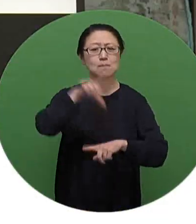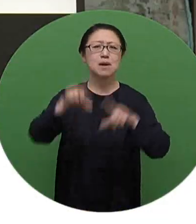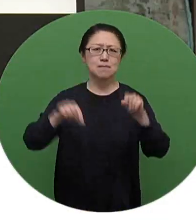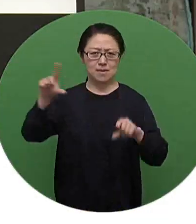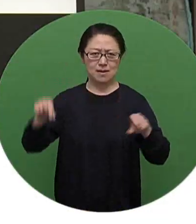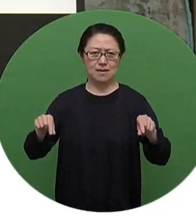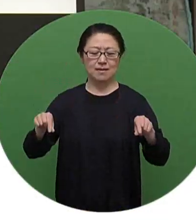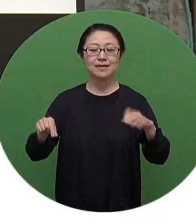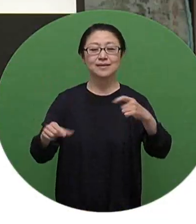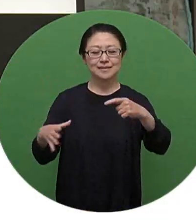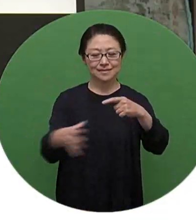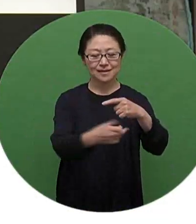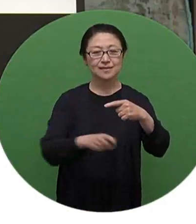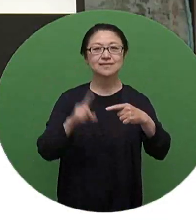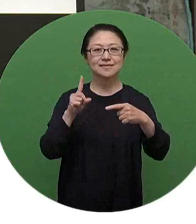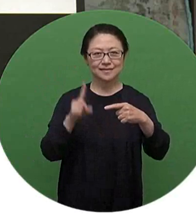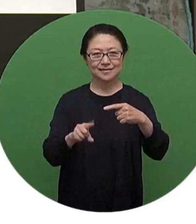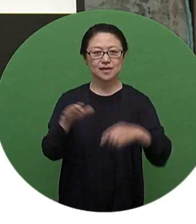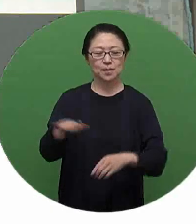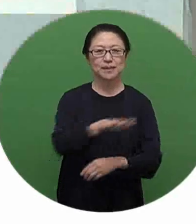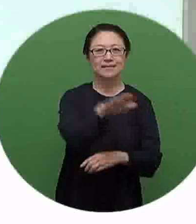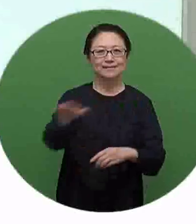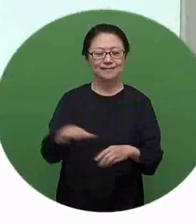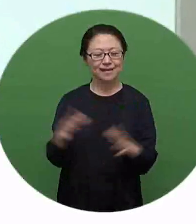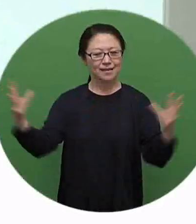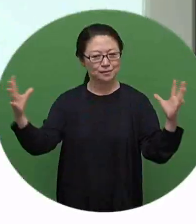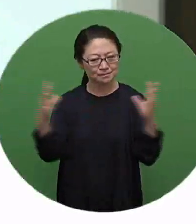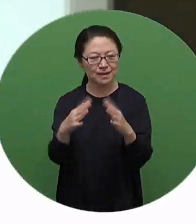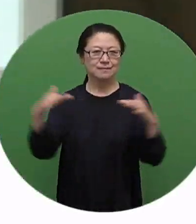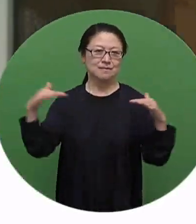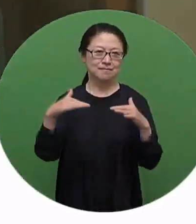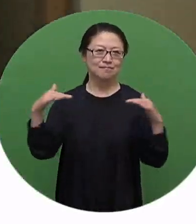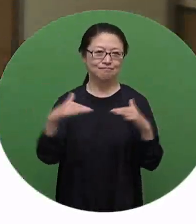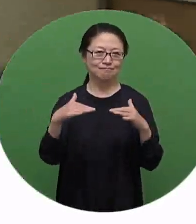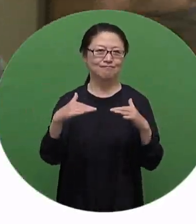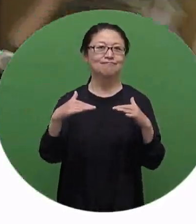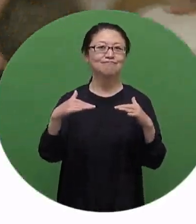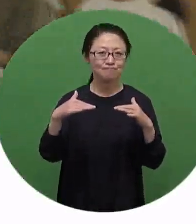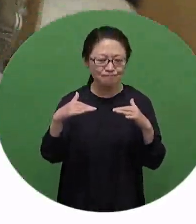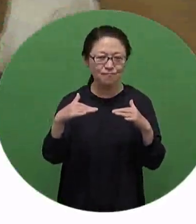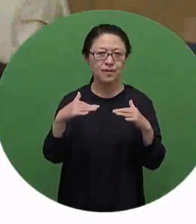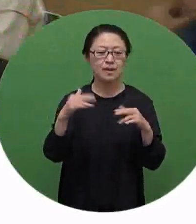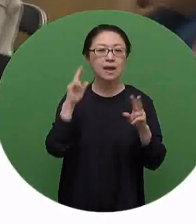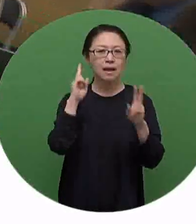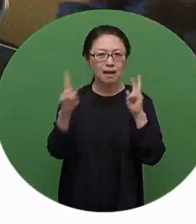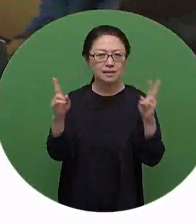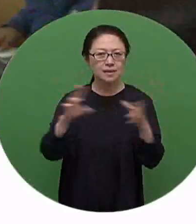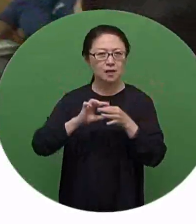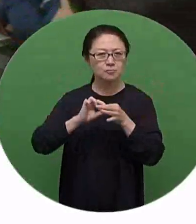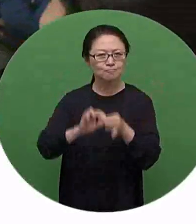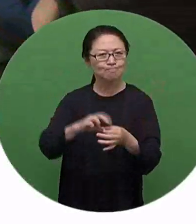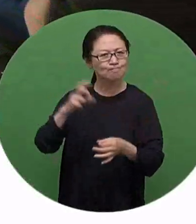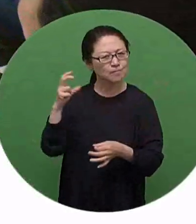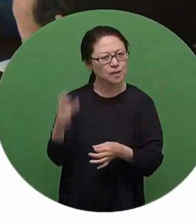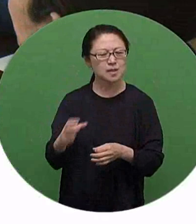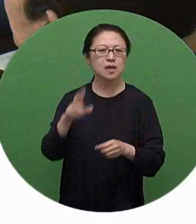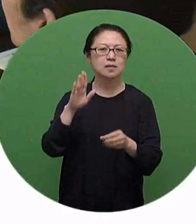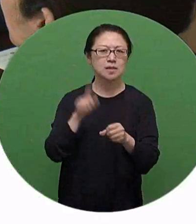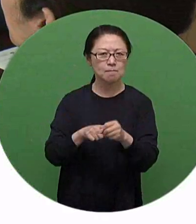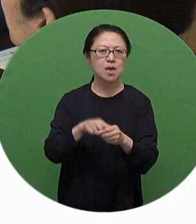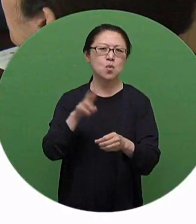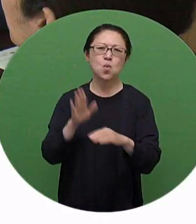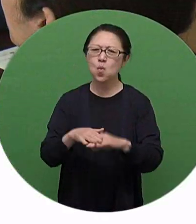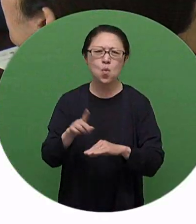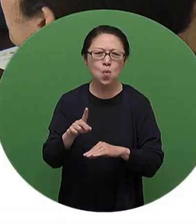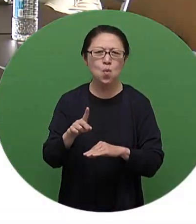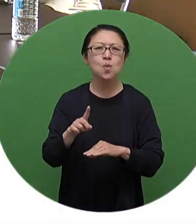ティングという機会を設けております。そこで経営参画することで、個人の事情と会